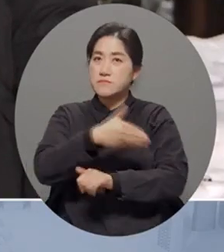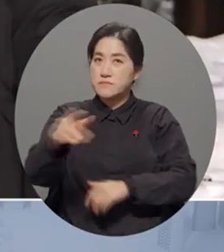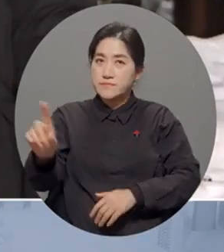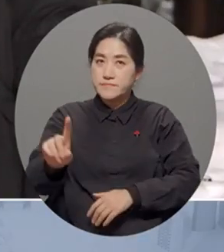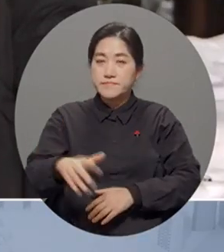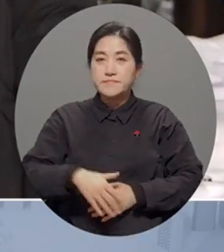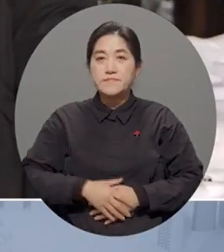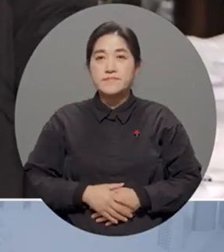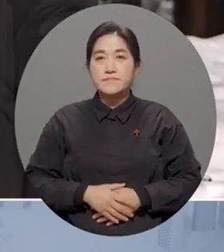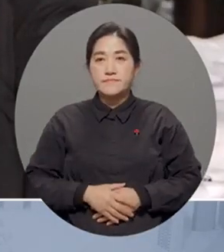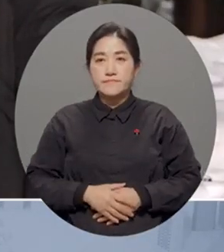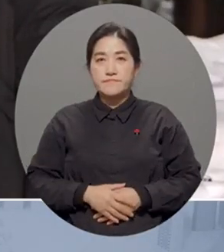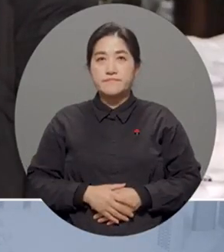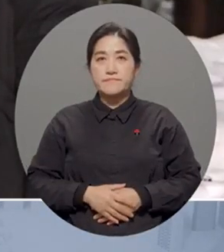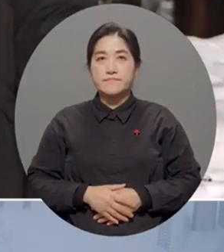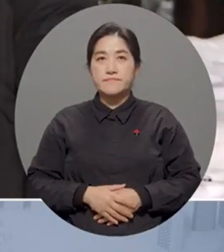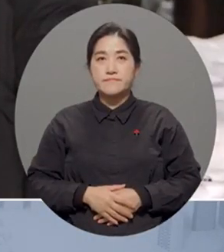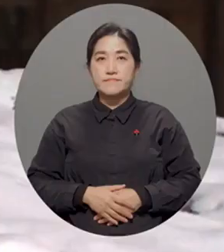어떻습니까?